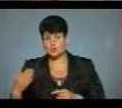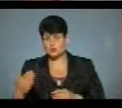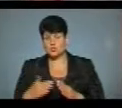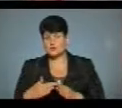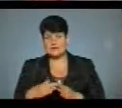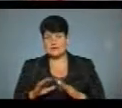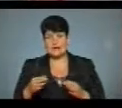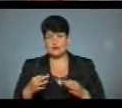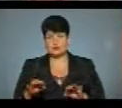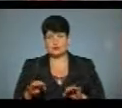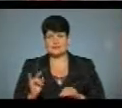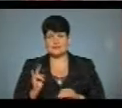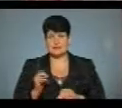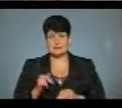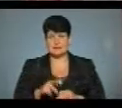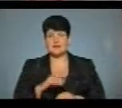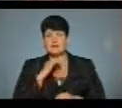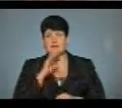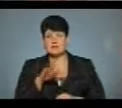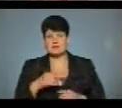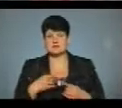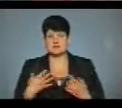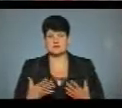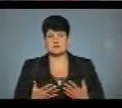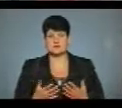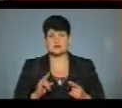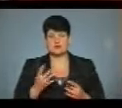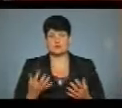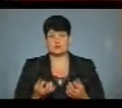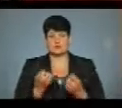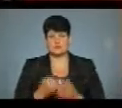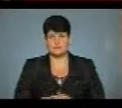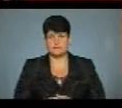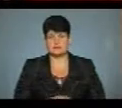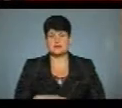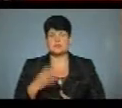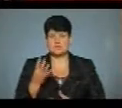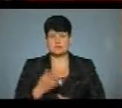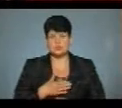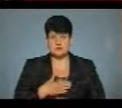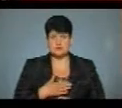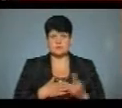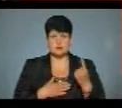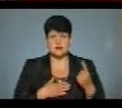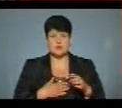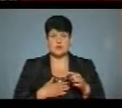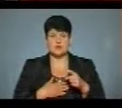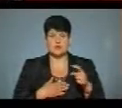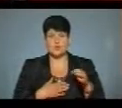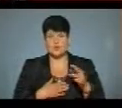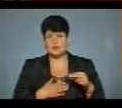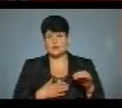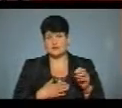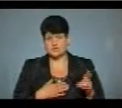не дозволили дитині піти, сказали, що вистачить святкування. І от дитину врятувало. Четверо з нашого, а одна з Ходачкова. Хлопчина, в